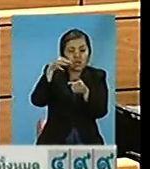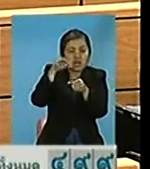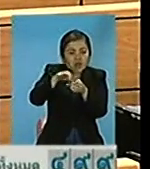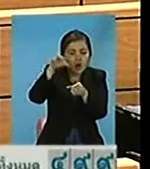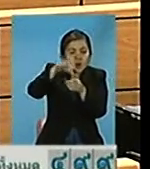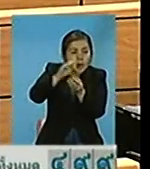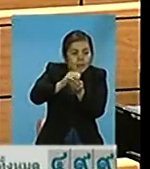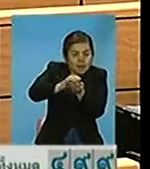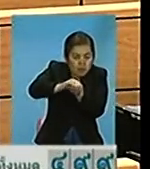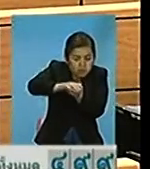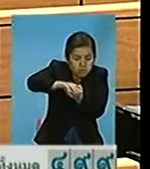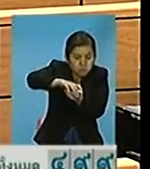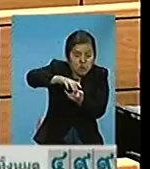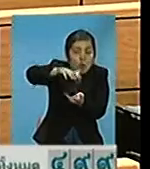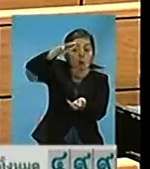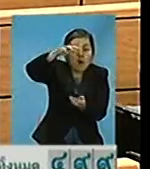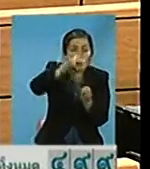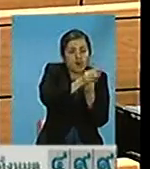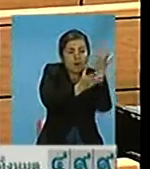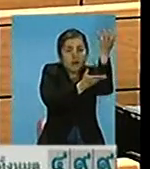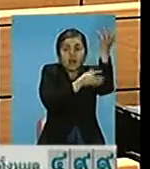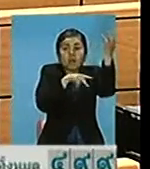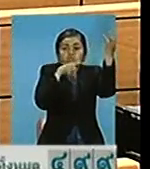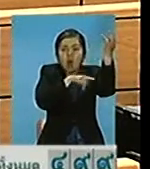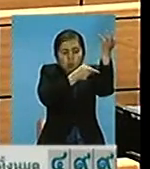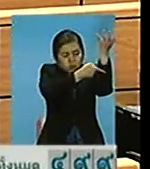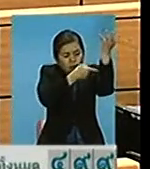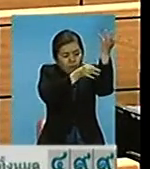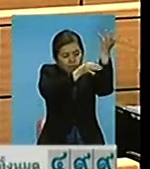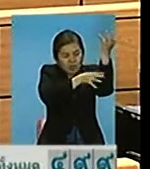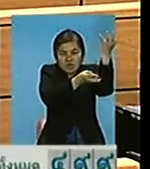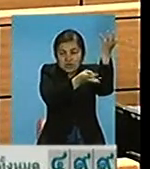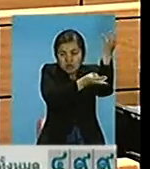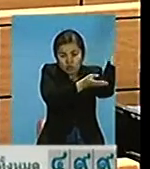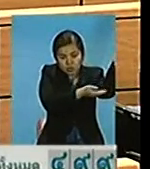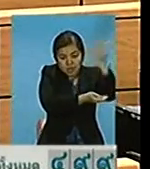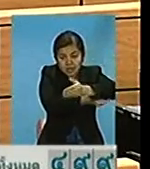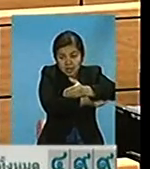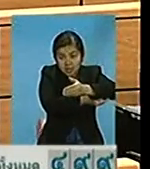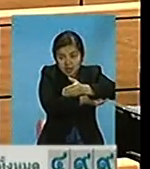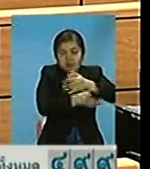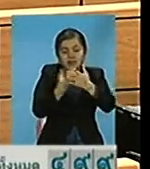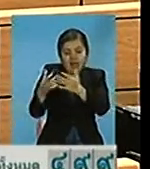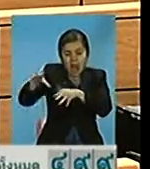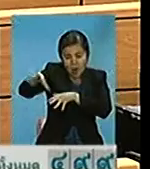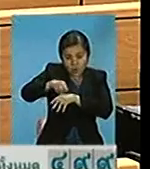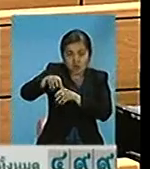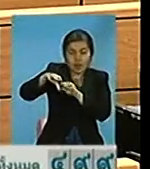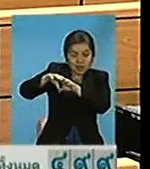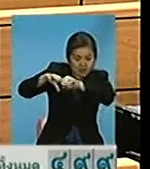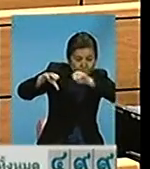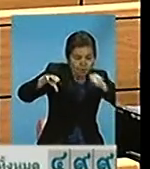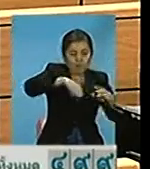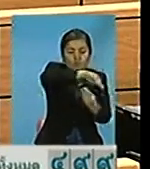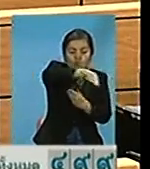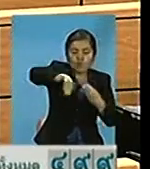เก็บกันไว้พอโค่นยางคุณก็เอาไปเมื่อก่อนจ่ายกันไม่กี่พันละครับ 8-9,000 นี่พอวิทย์ก็มาตอน